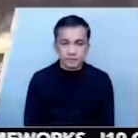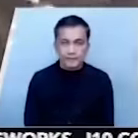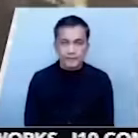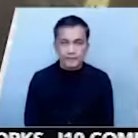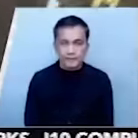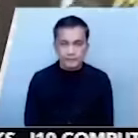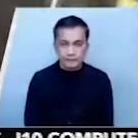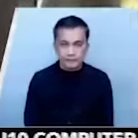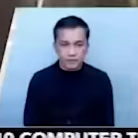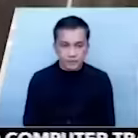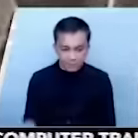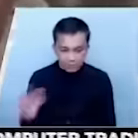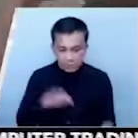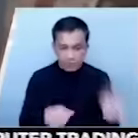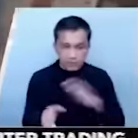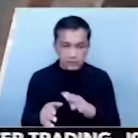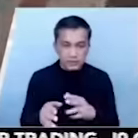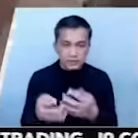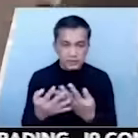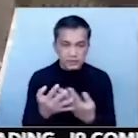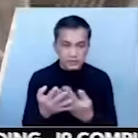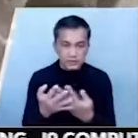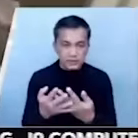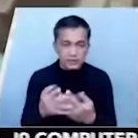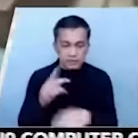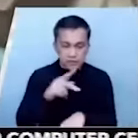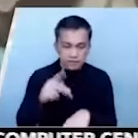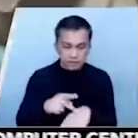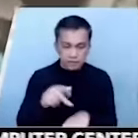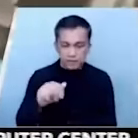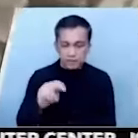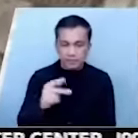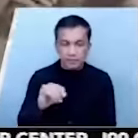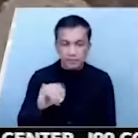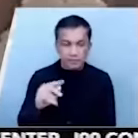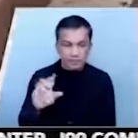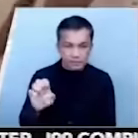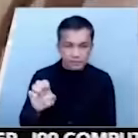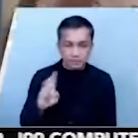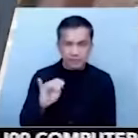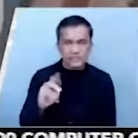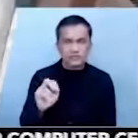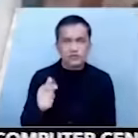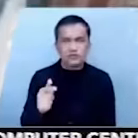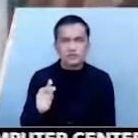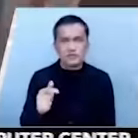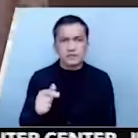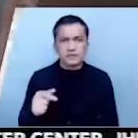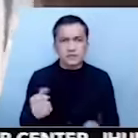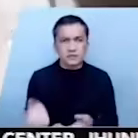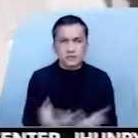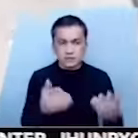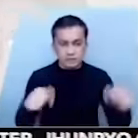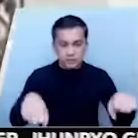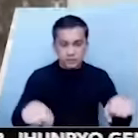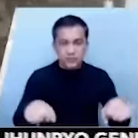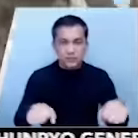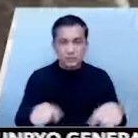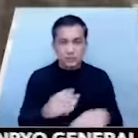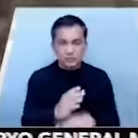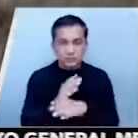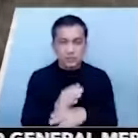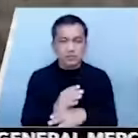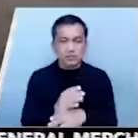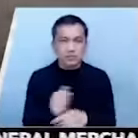Nakabalot pa sa lambat ang Philippine pangolin o balintong na ito at ibinabiyahe sa tricycle ng maharang na mga otoridad sa